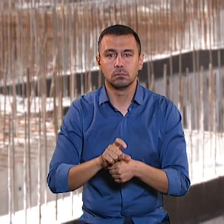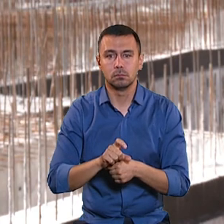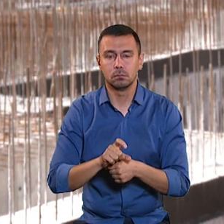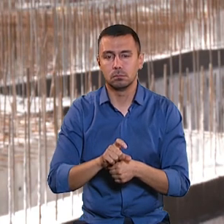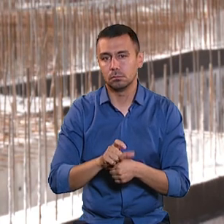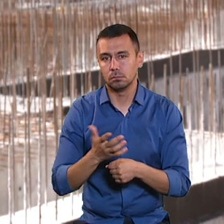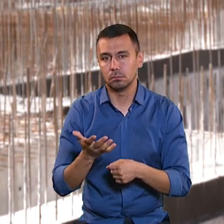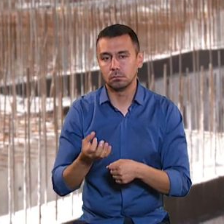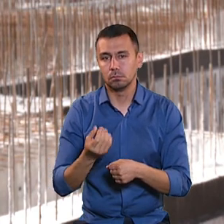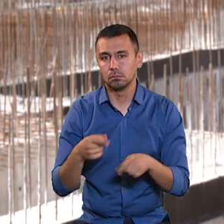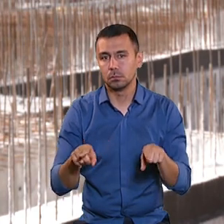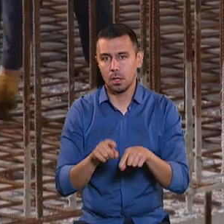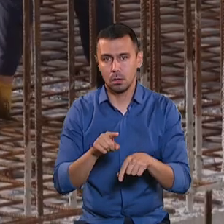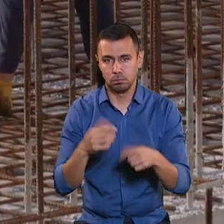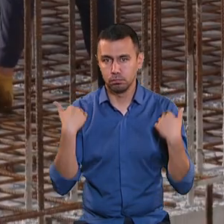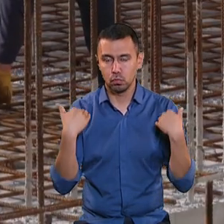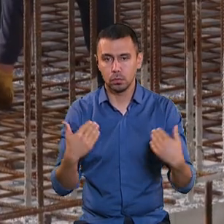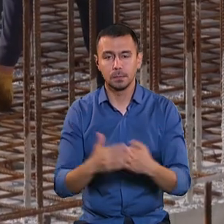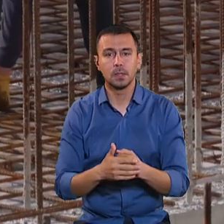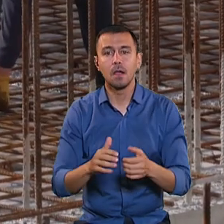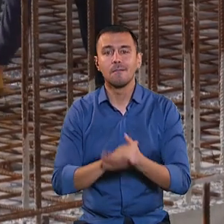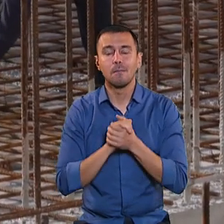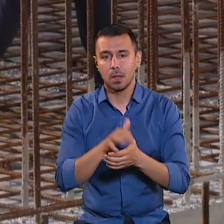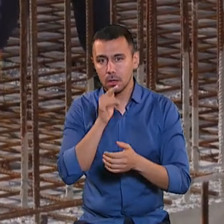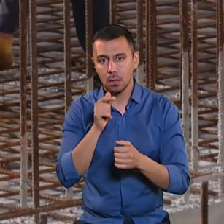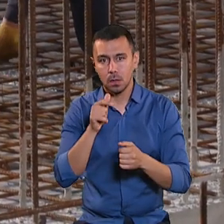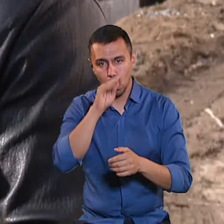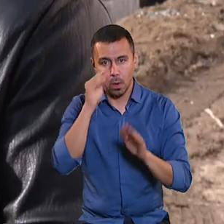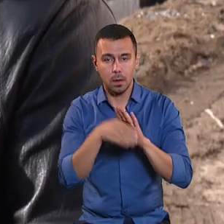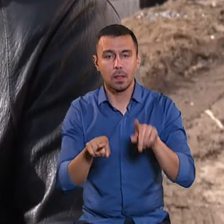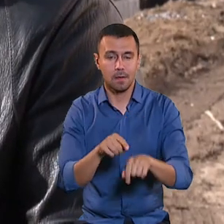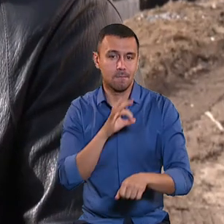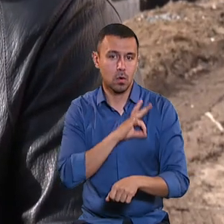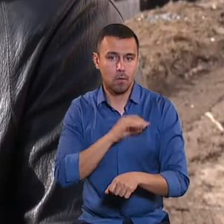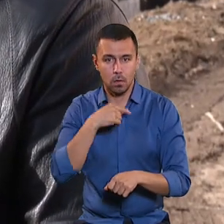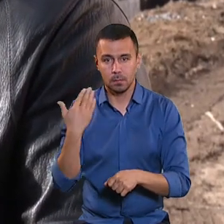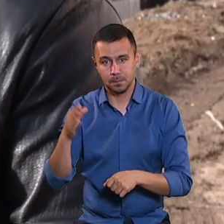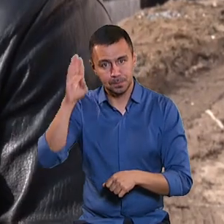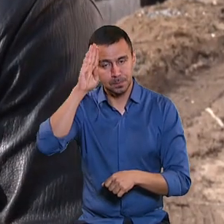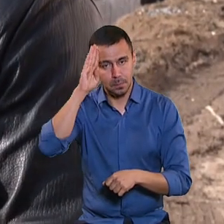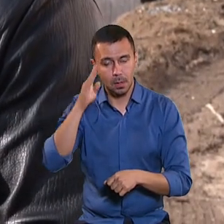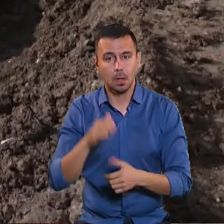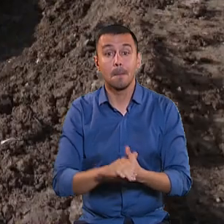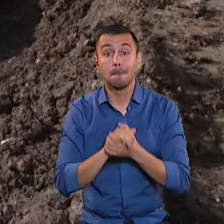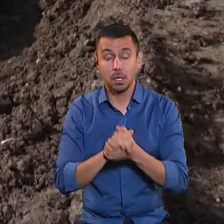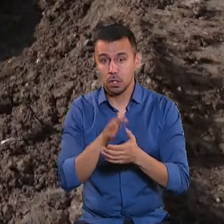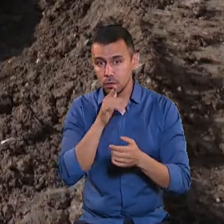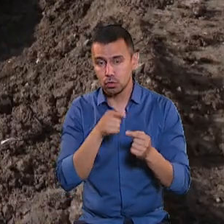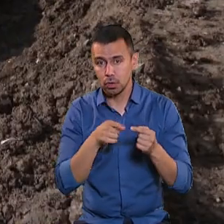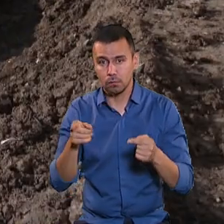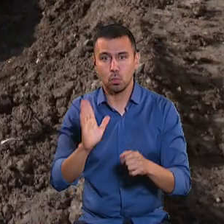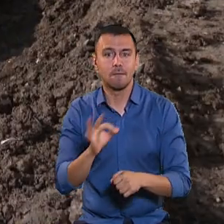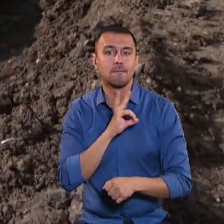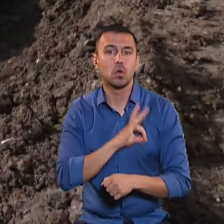достатньо така потужна у мирний час укриття теж використовуватимуть каже Артур Косінський Мирний же ж час споруда буде